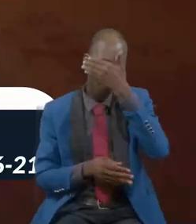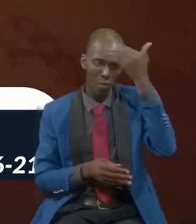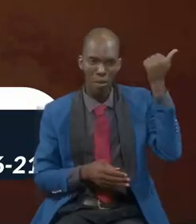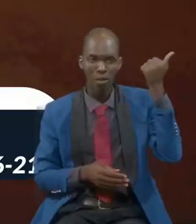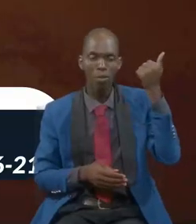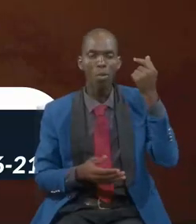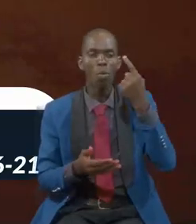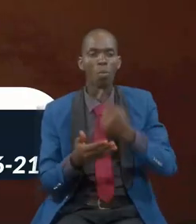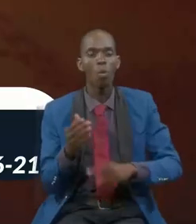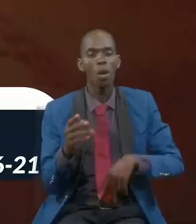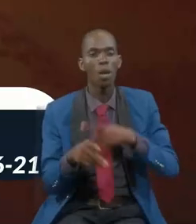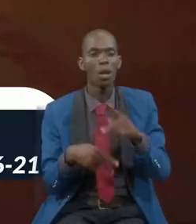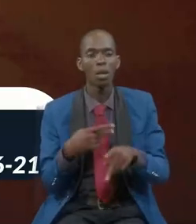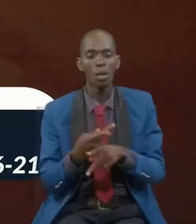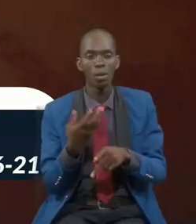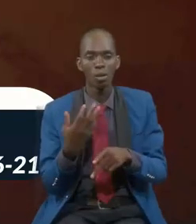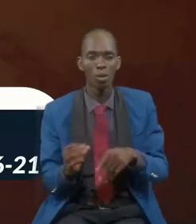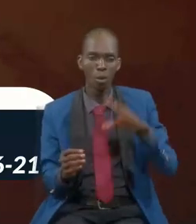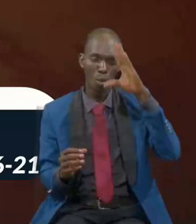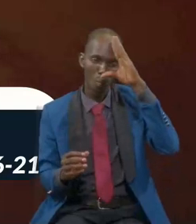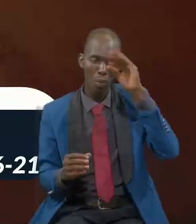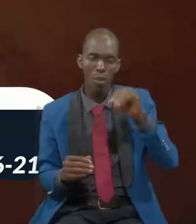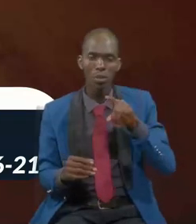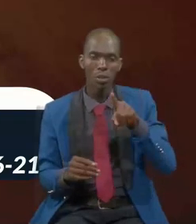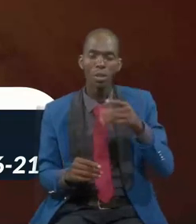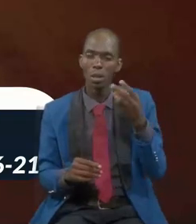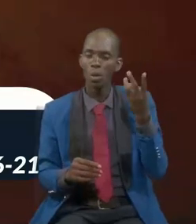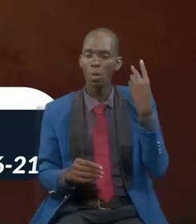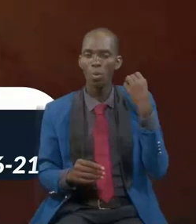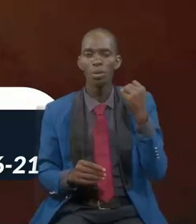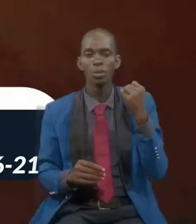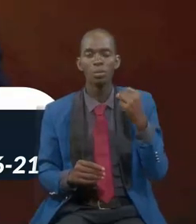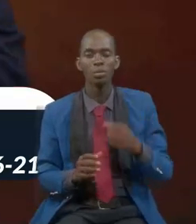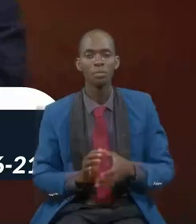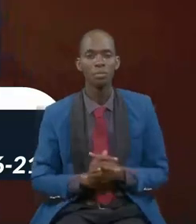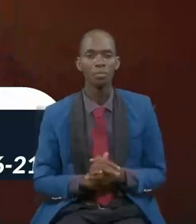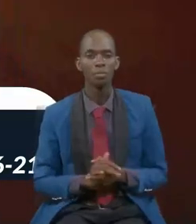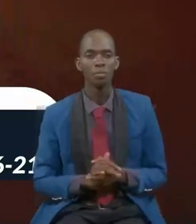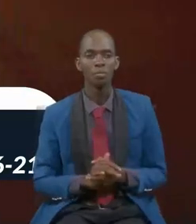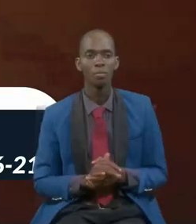aussitôt quel il était.